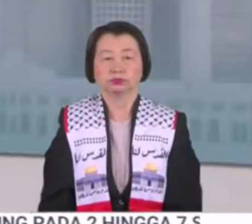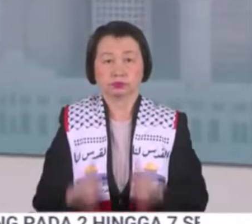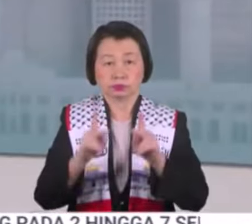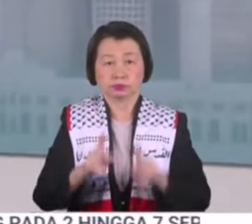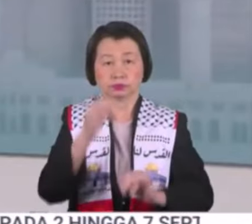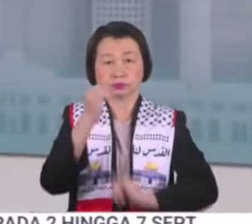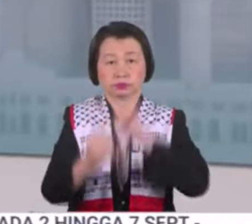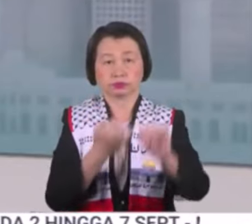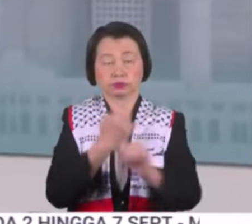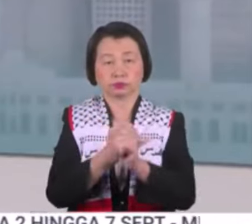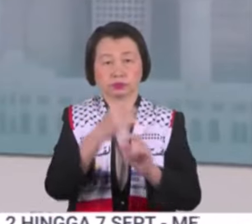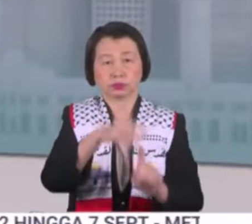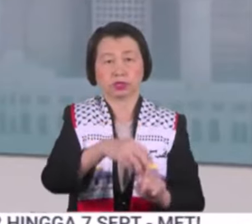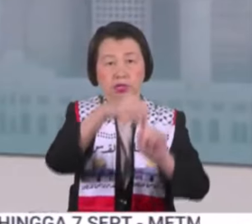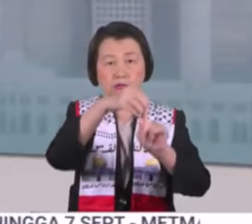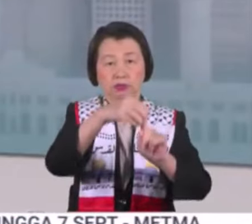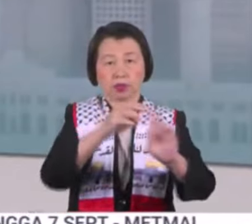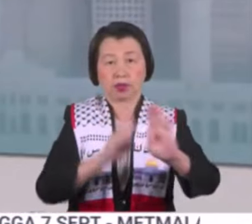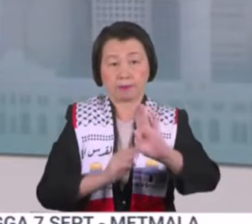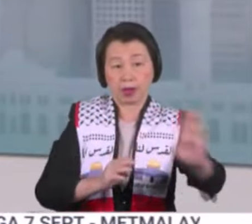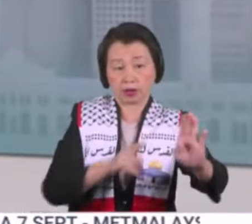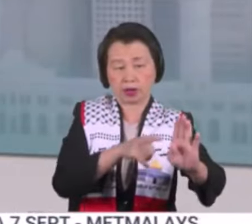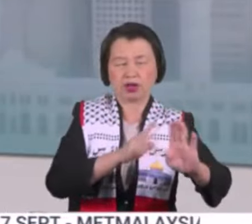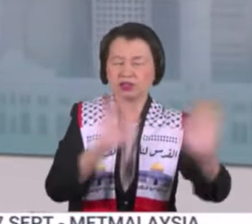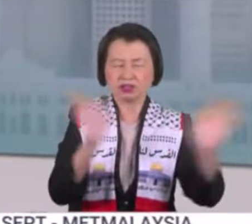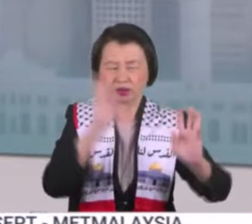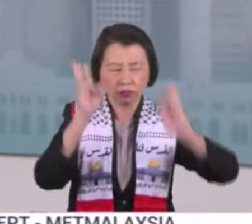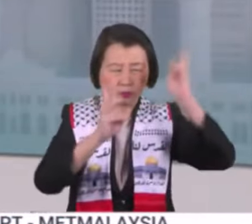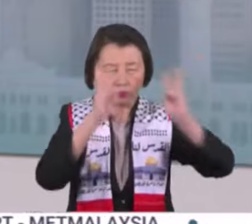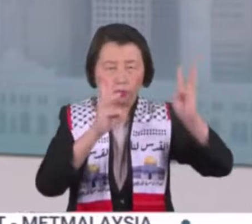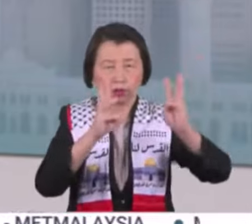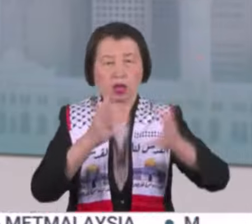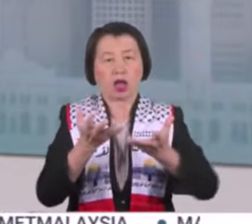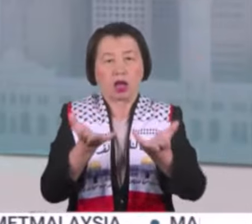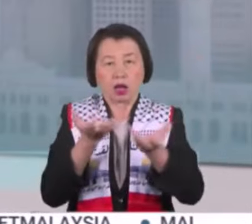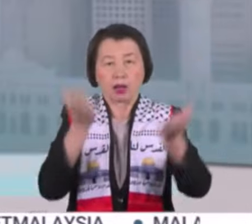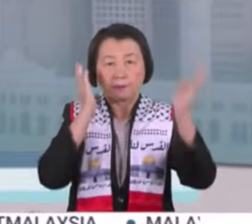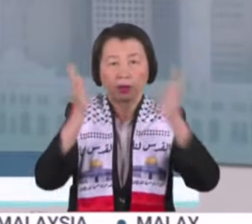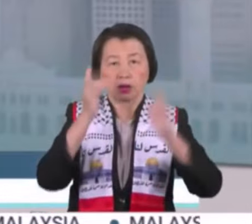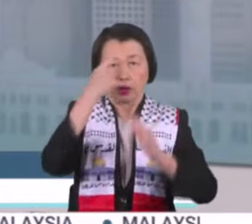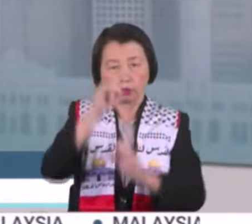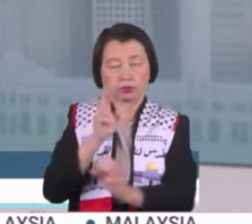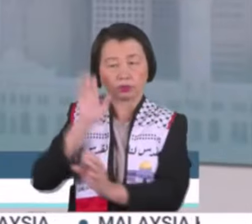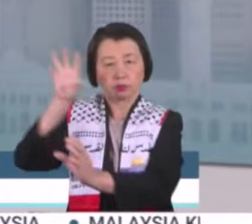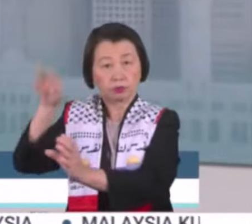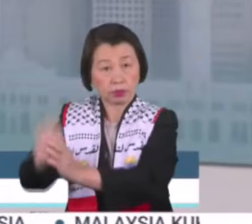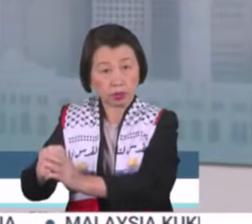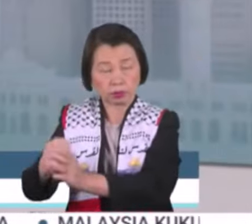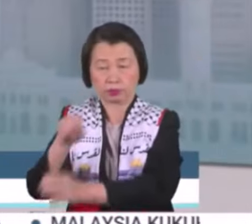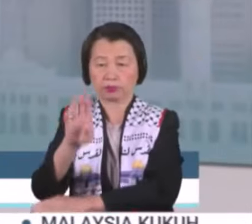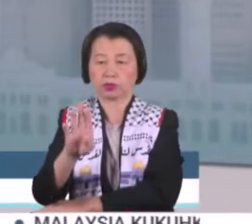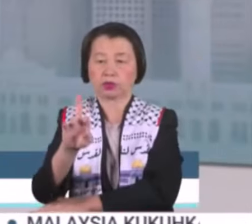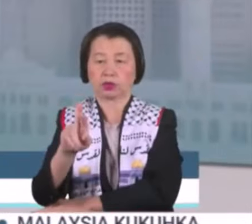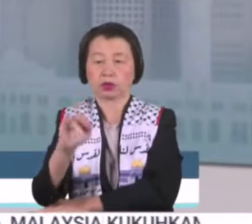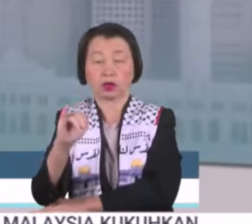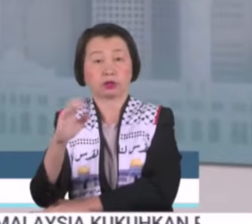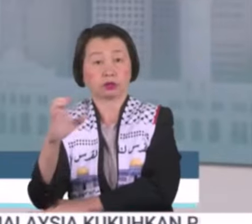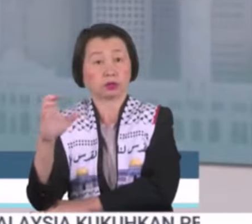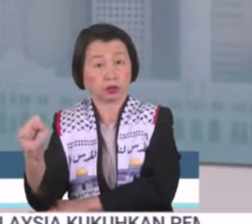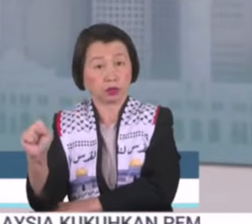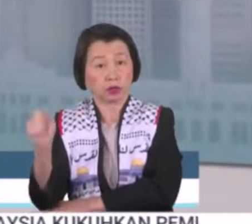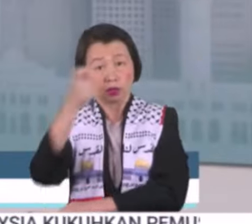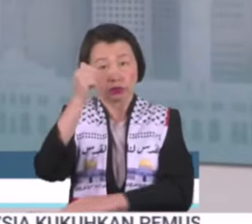Pihak antarabangsa terutama Blok Barat tidak perlu gusar dengan hasrat Malaysia untuk menyertai kumpulan BRICS. Ini